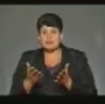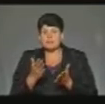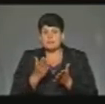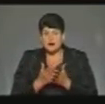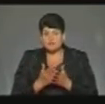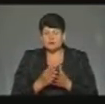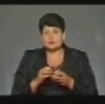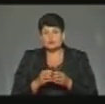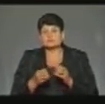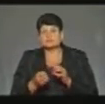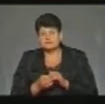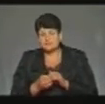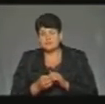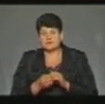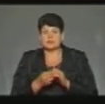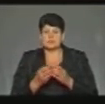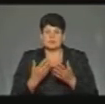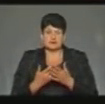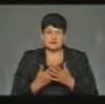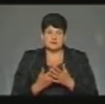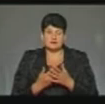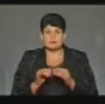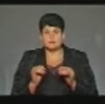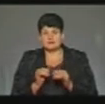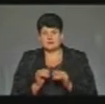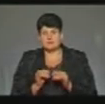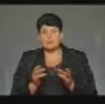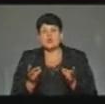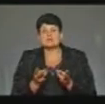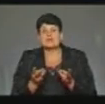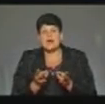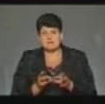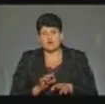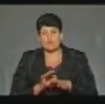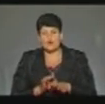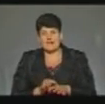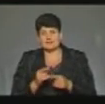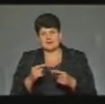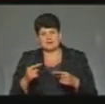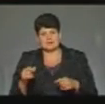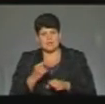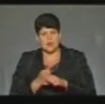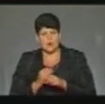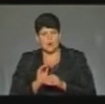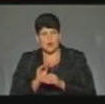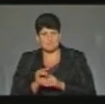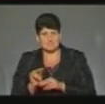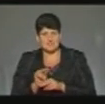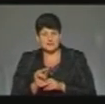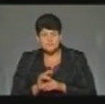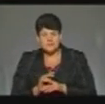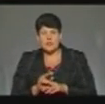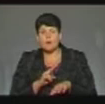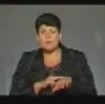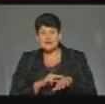як недоліки, так і відповідні, скажімо, потреби в проведення тих чи інших робіт. Значить,